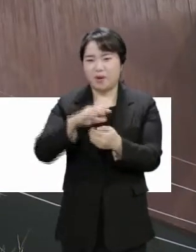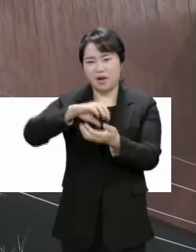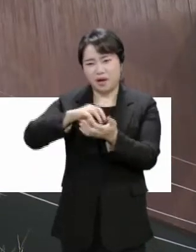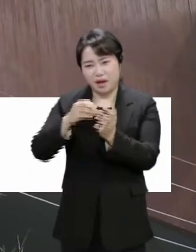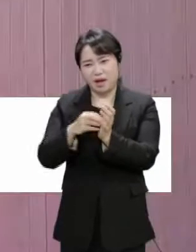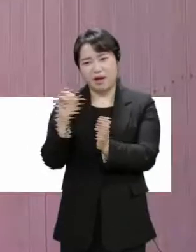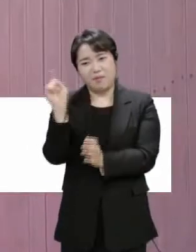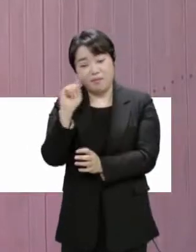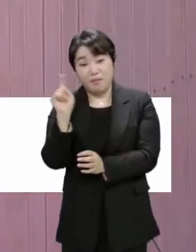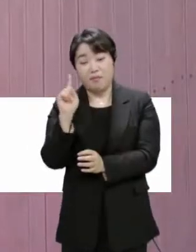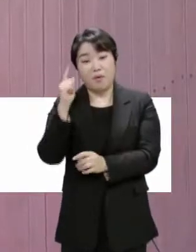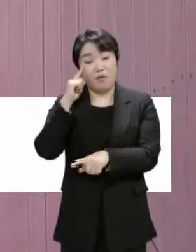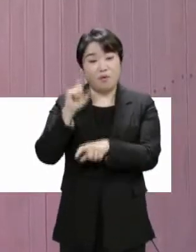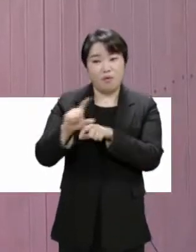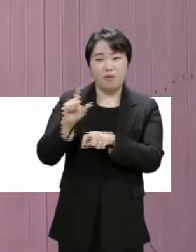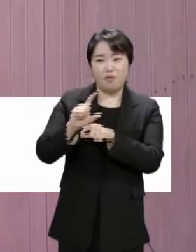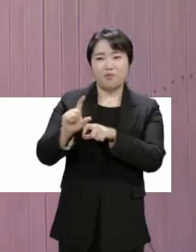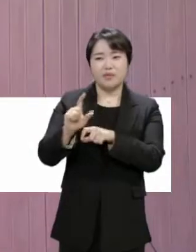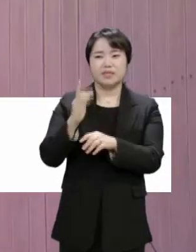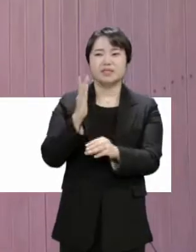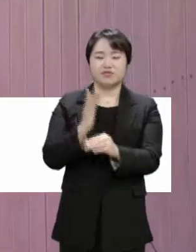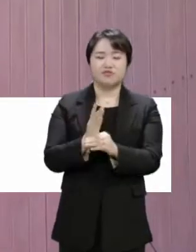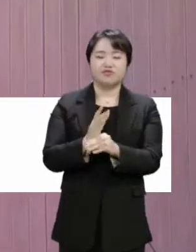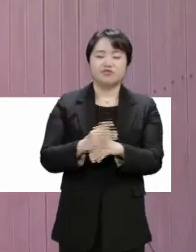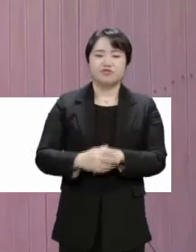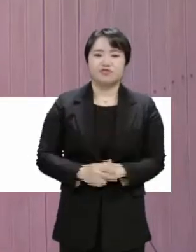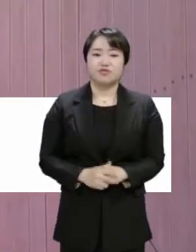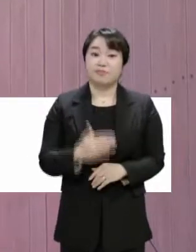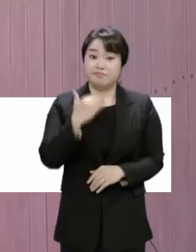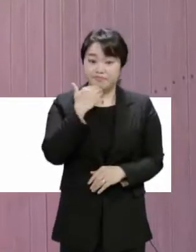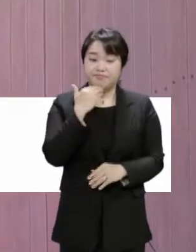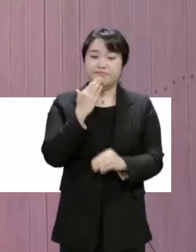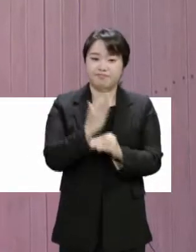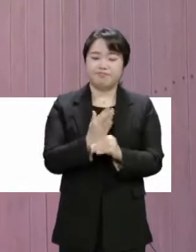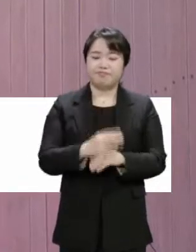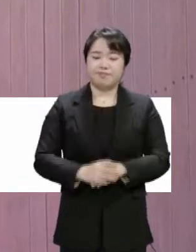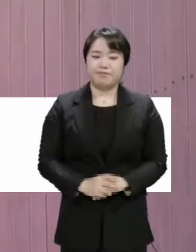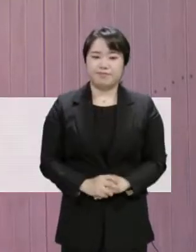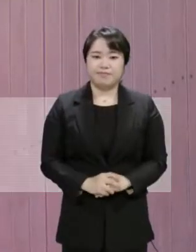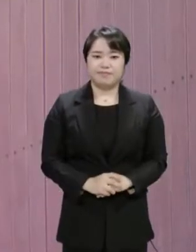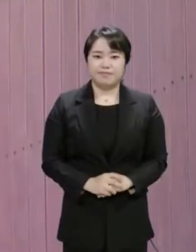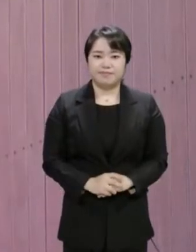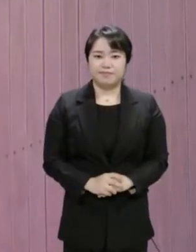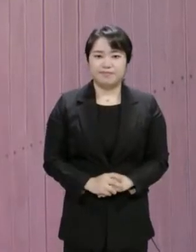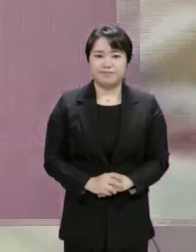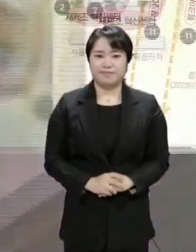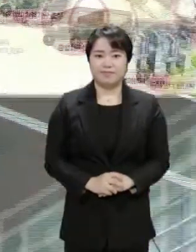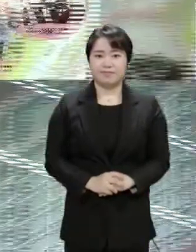어떻게 운영하는 것이 방법이 적절할지 이런 거는 이제 지금 제가 고민하고 있는 부분입니다.